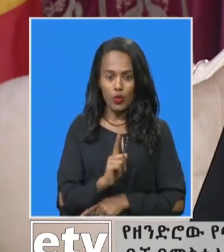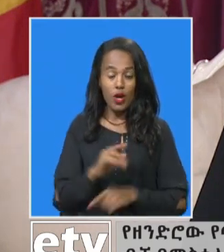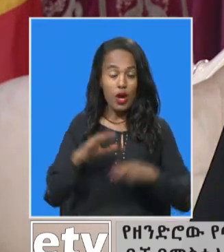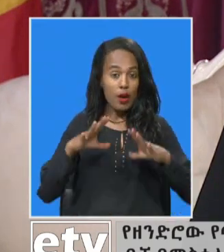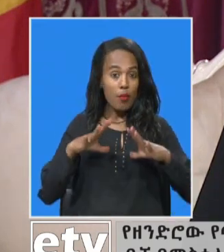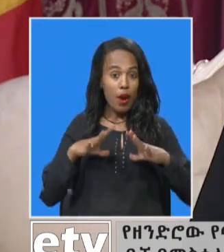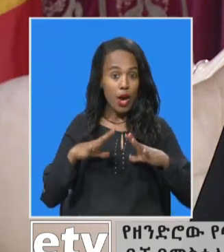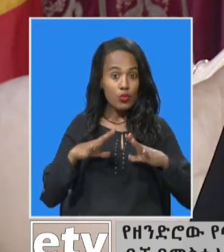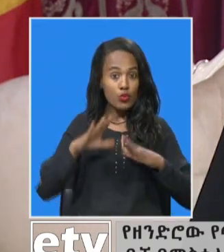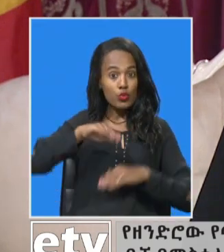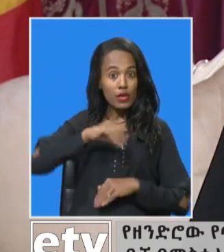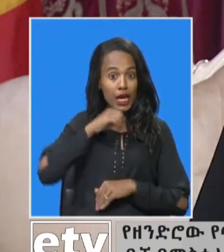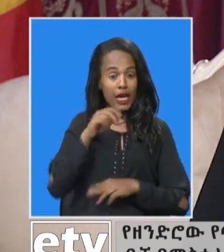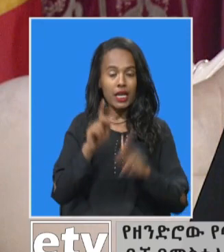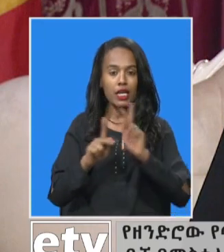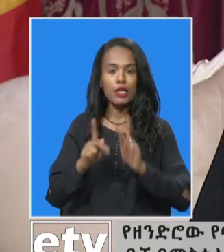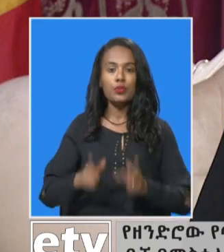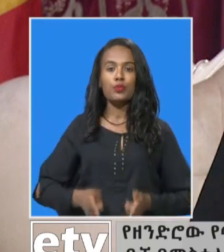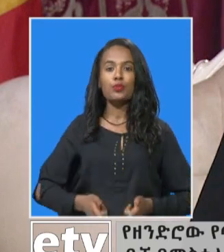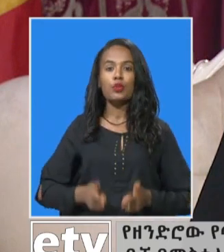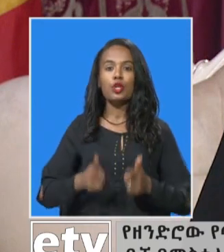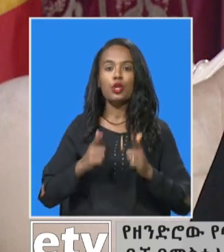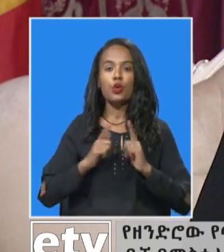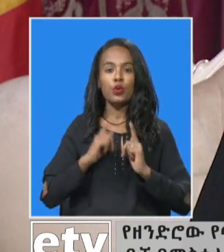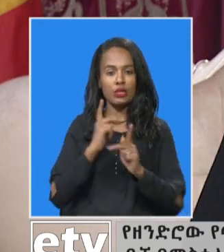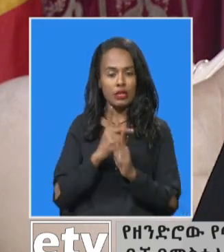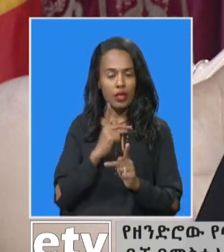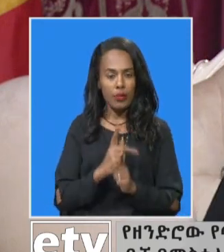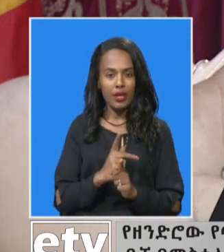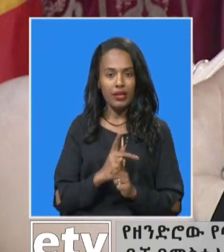በአሉም እንዳይቀር የህዝብ ህይወትም እንዲጠበቅ